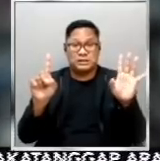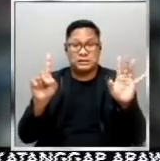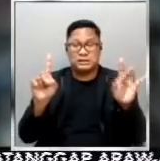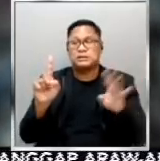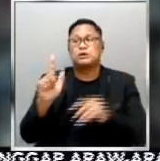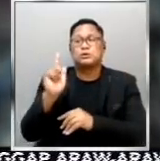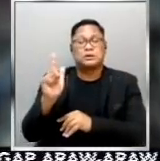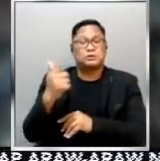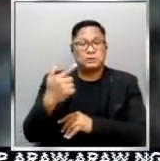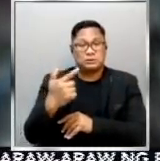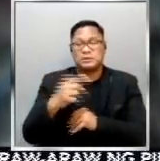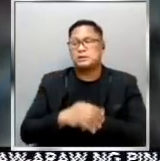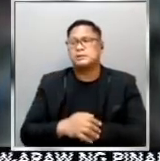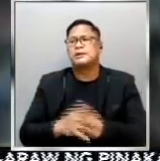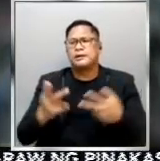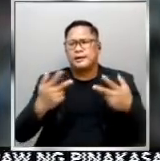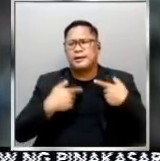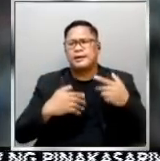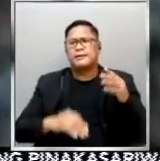28,749 ang mga bagong tinamaan ng sakit.